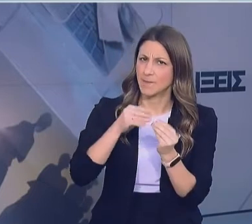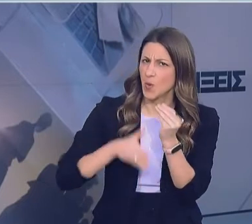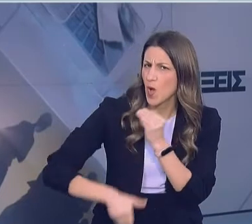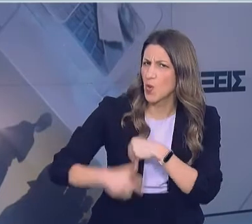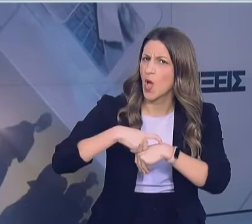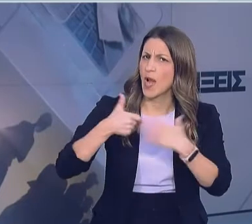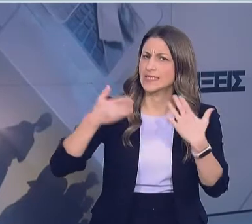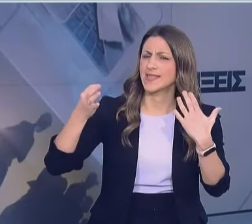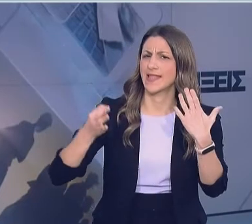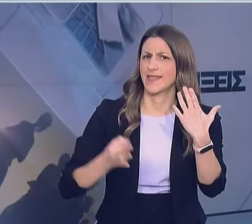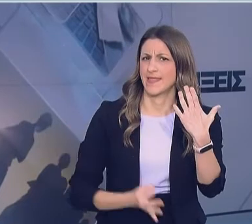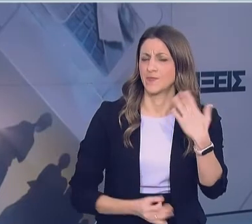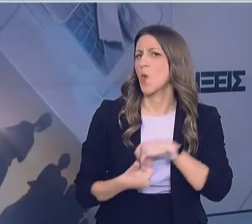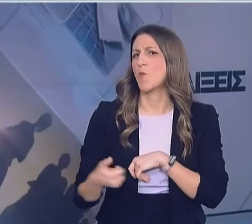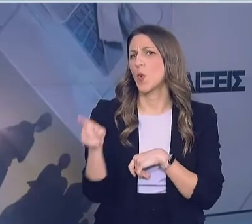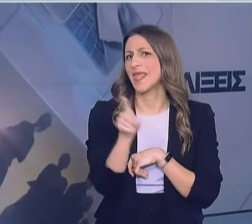κύριος Τσιόδρας.